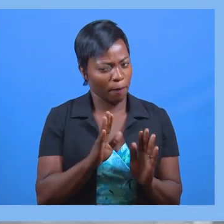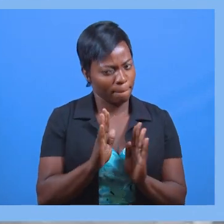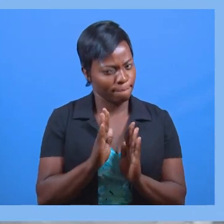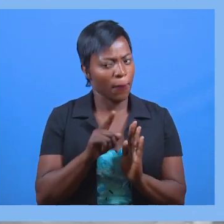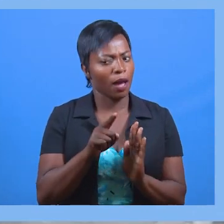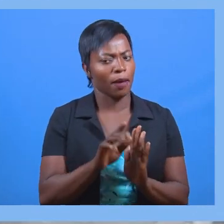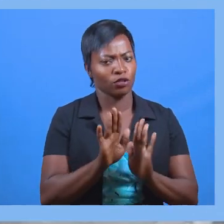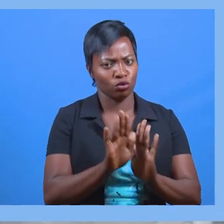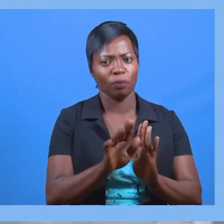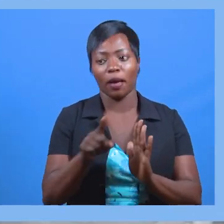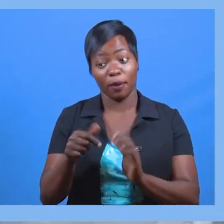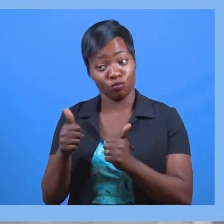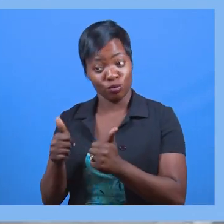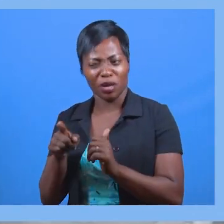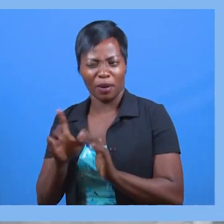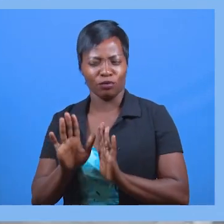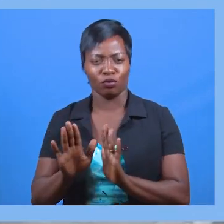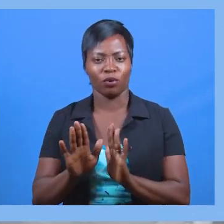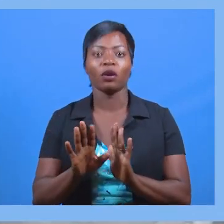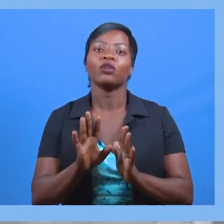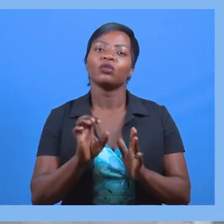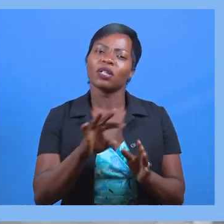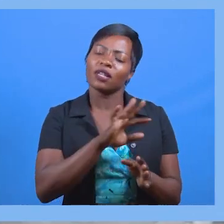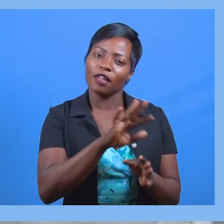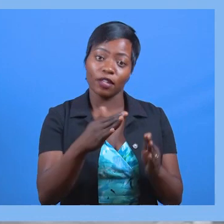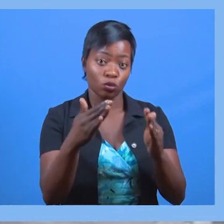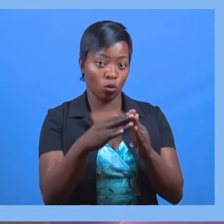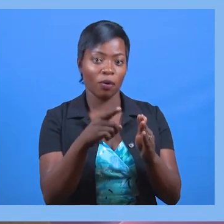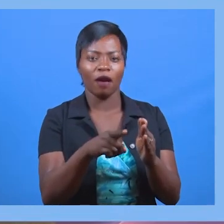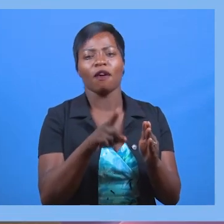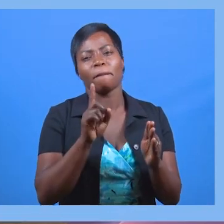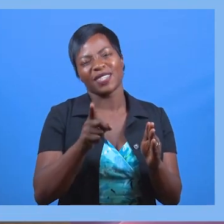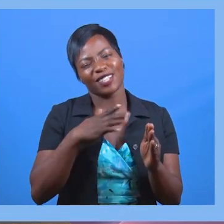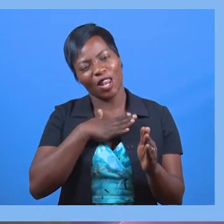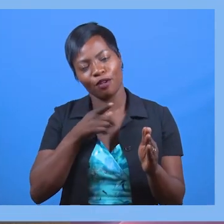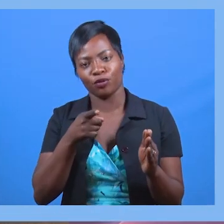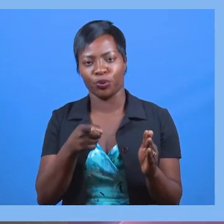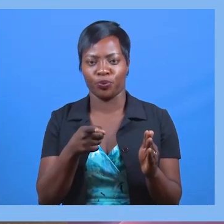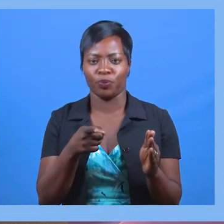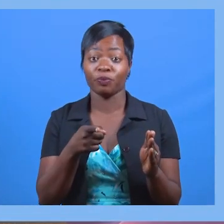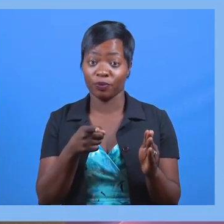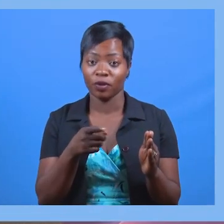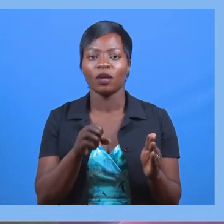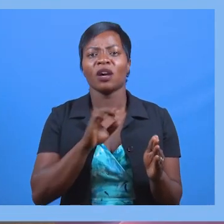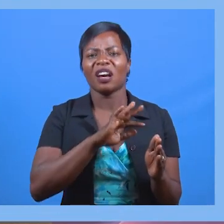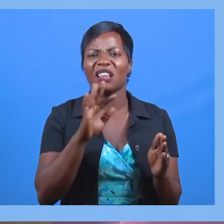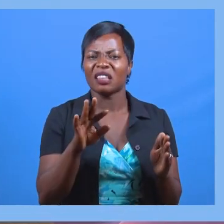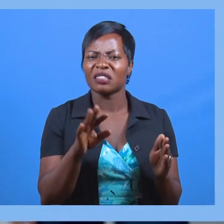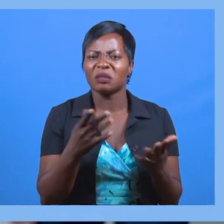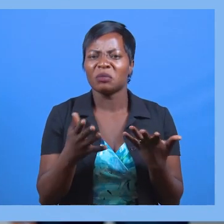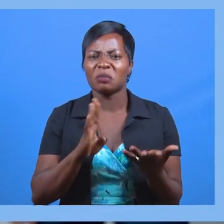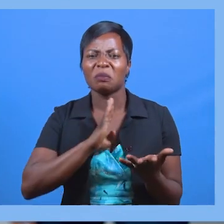handiti, kuitira kuti naivo vari pamba ipapo vaite sei, vakufarire. Haikona kuzoita zvekuti vanhu vanenge